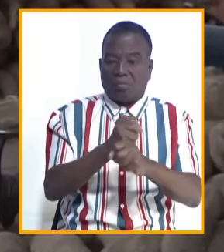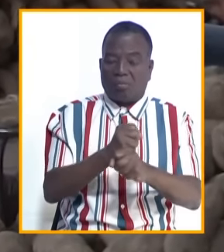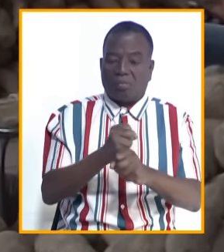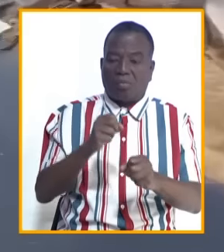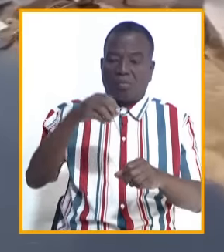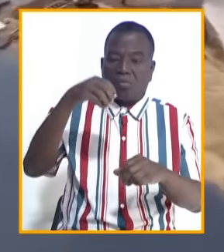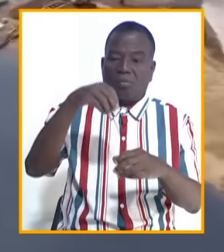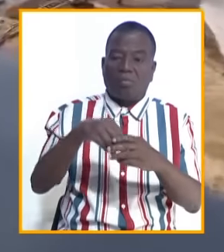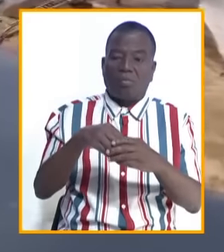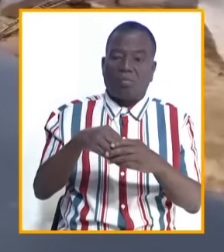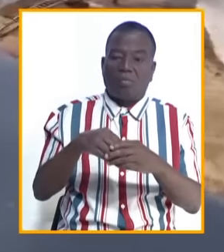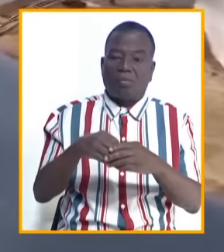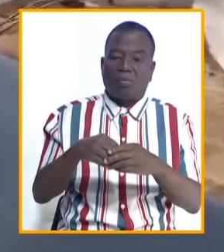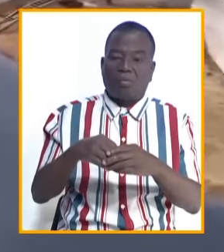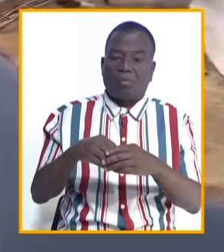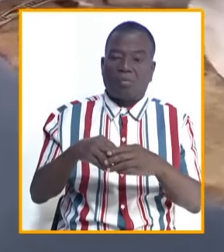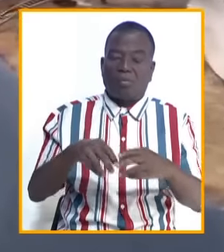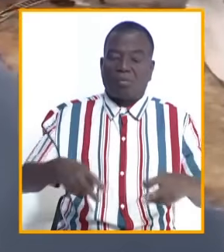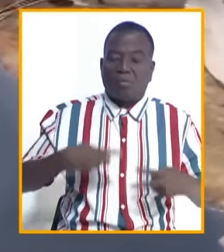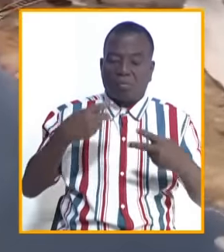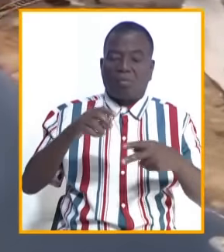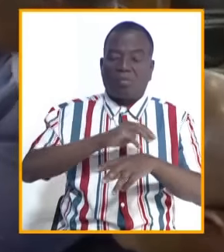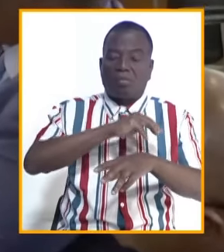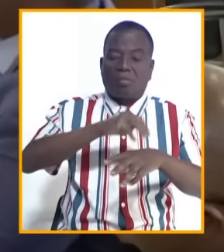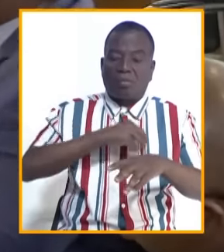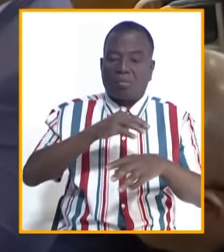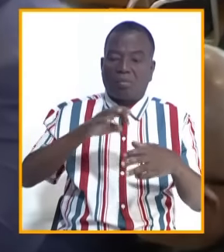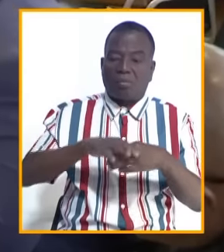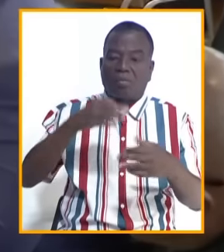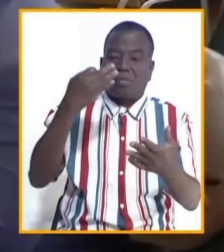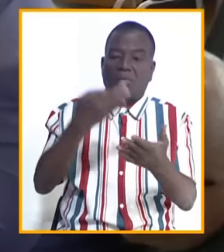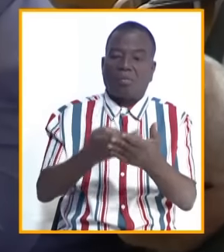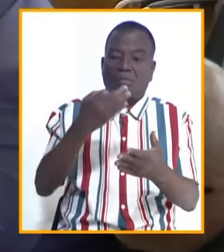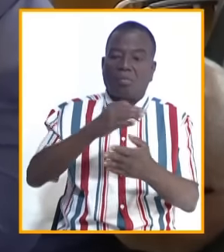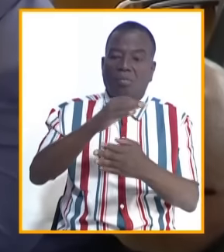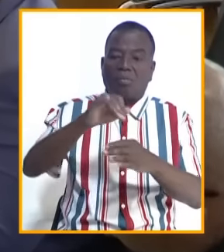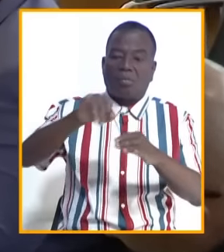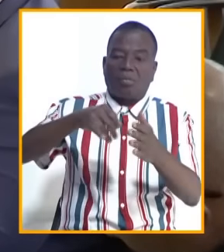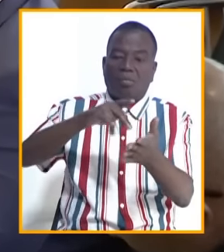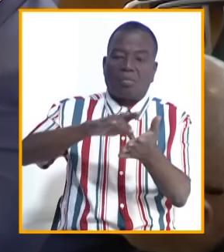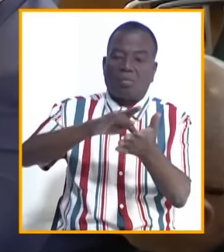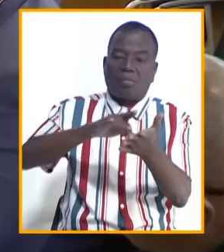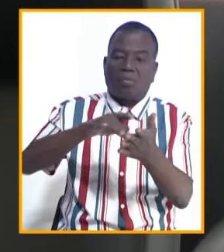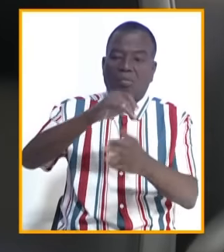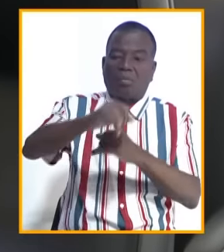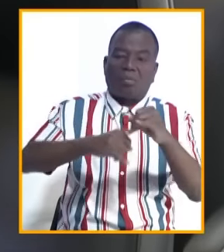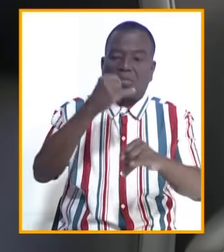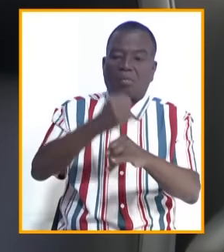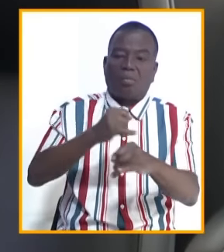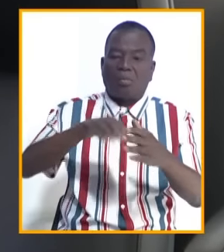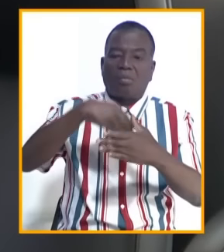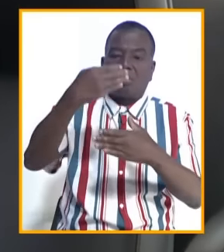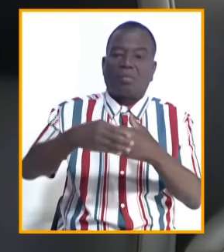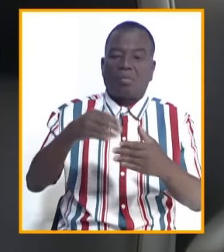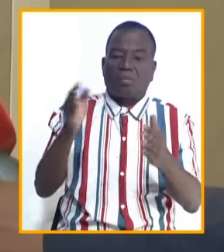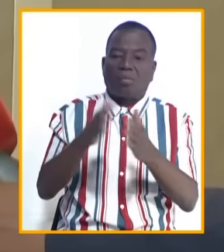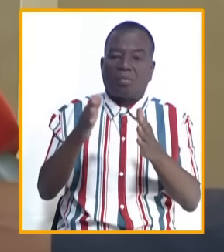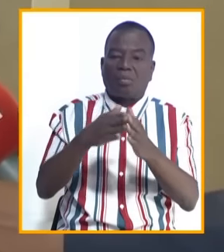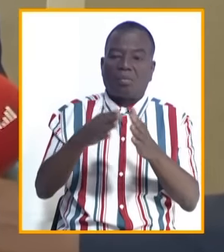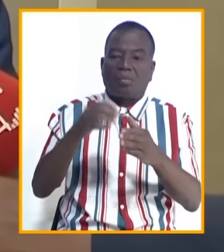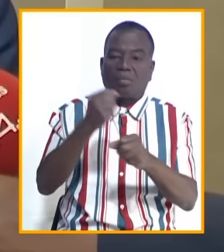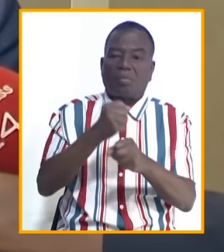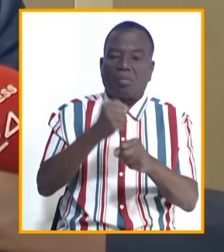Fonds monétaire international FMI en Côte d'Ivoire depuis quelques jours et après une séance de travail avec la ministre Kabani Ali.